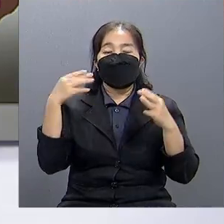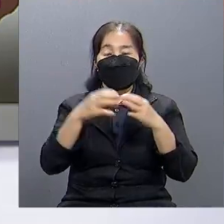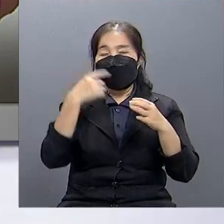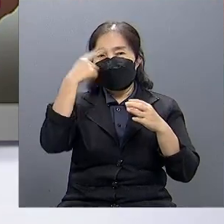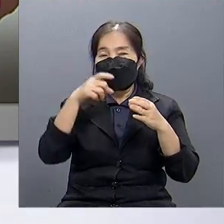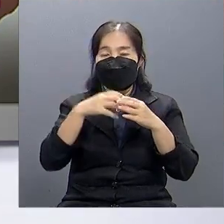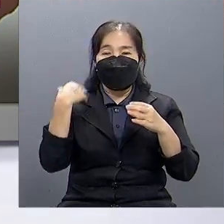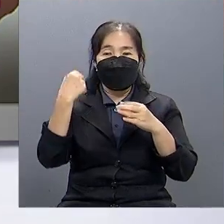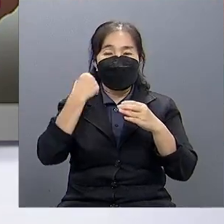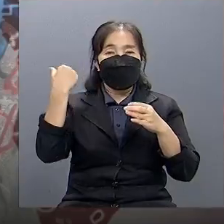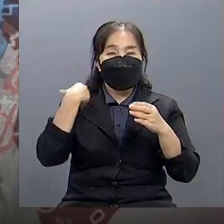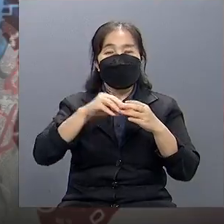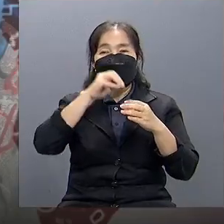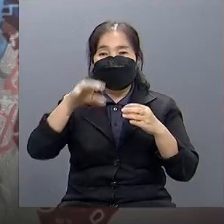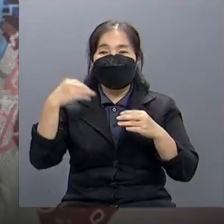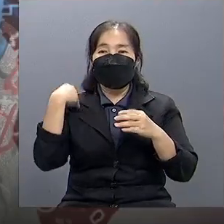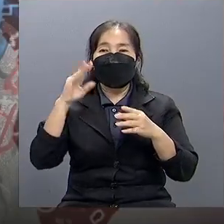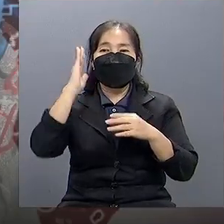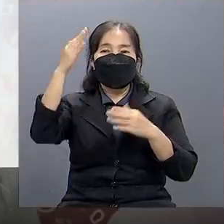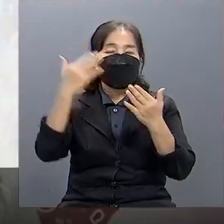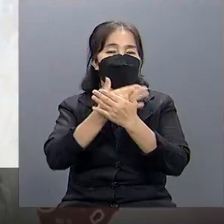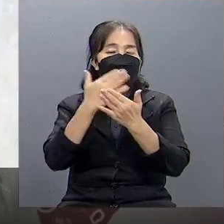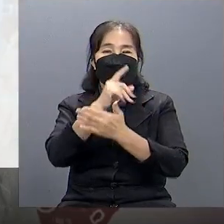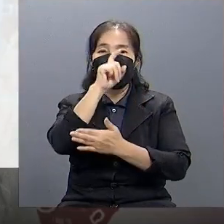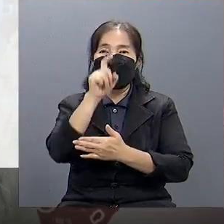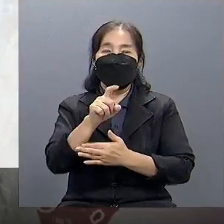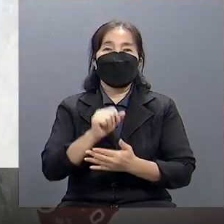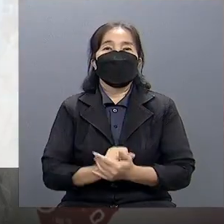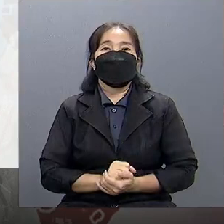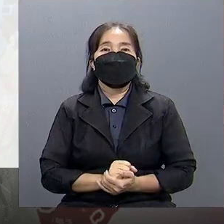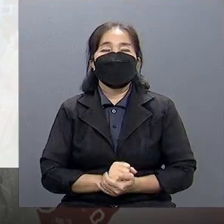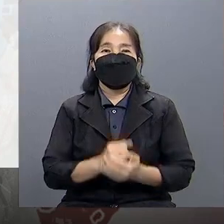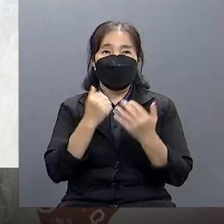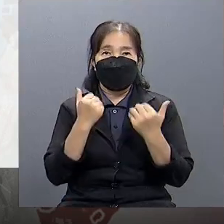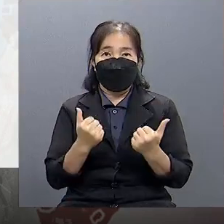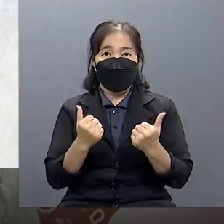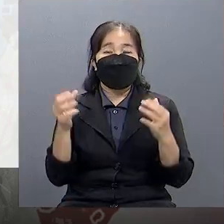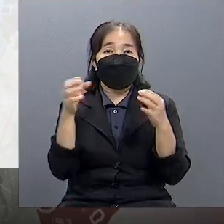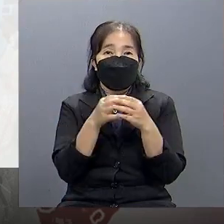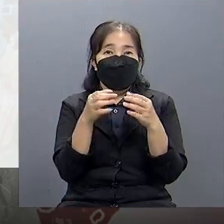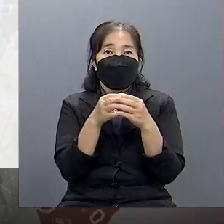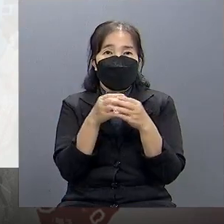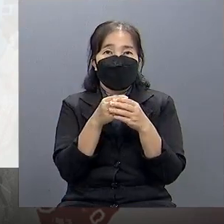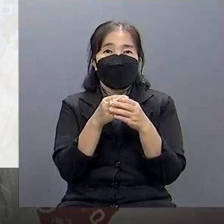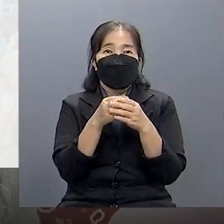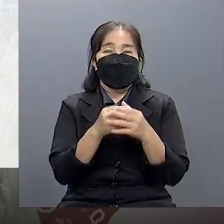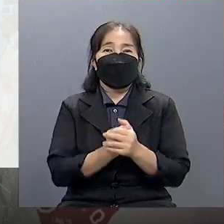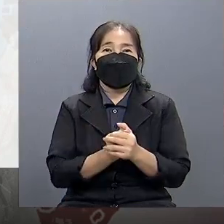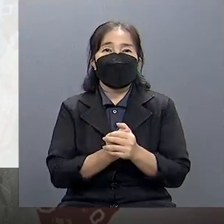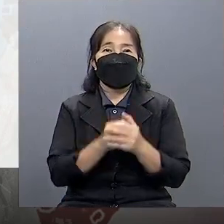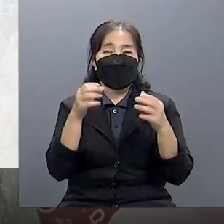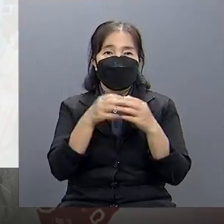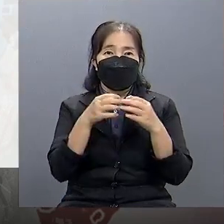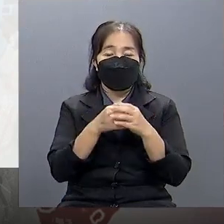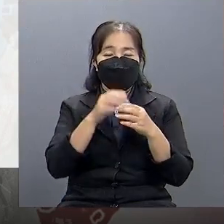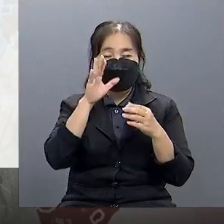จเมื่อไหร่ก็ได้ค่ะขณะที่ถ้ามาดูกลุ่มประเทศรั้งท้ายตารางนะคะจะเห็นว่าประเทศเหล่านี้ค่ะ